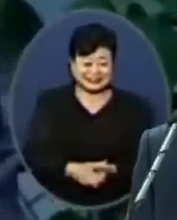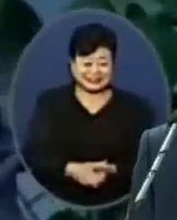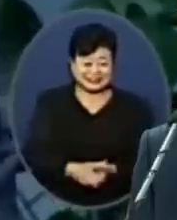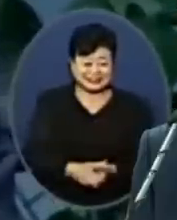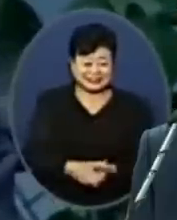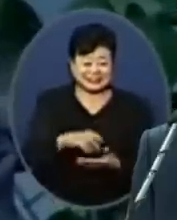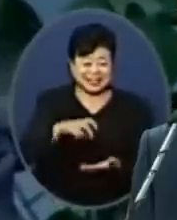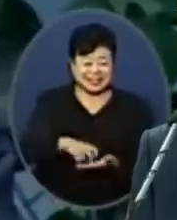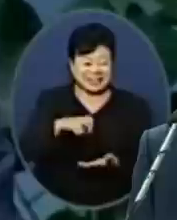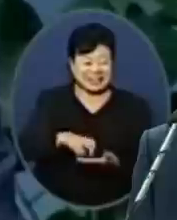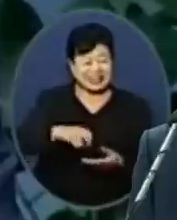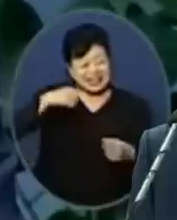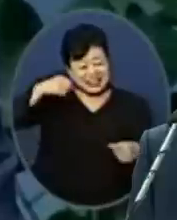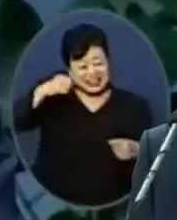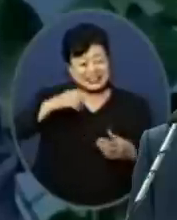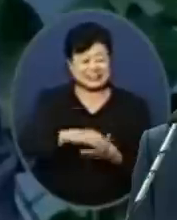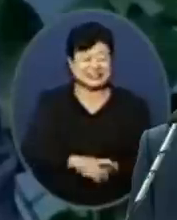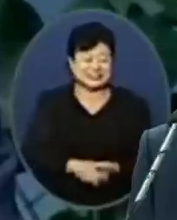깡충깡충 뛰면서